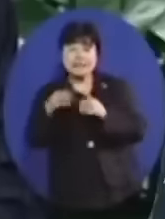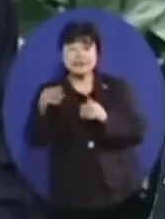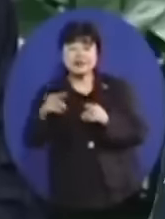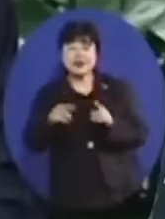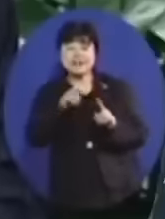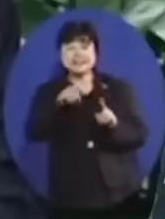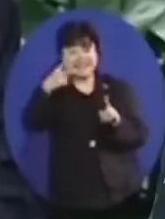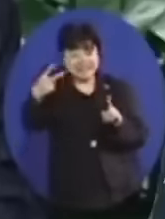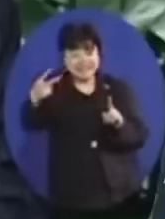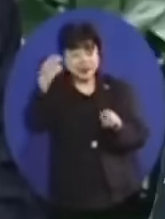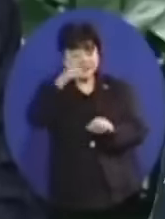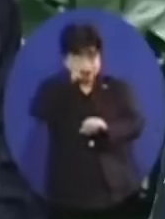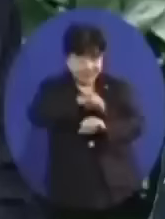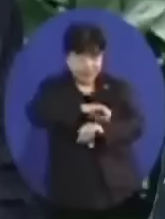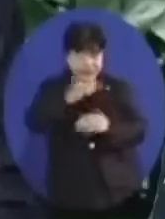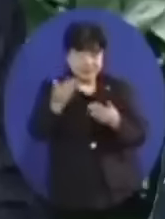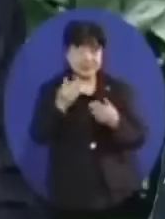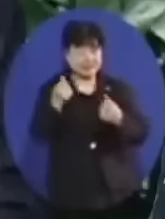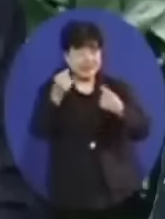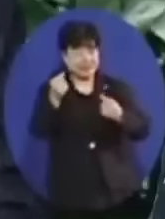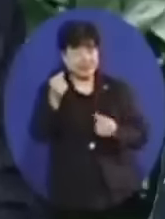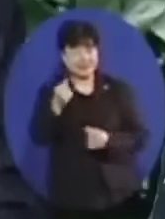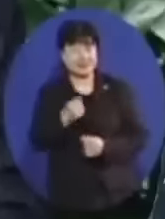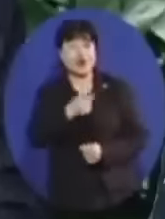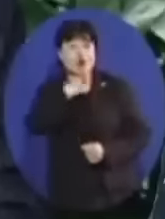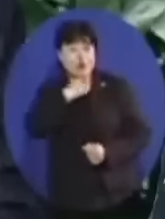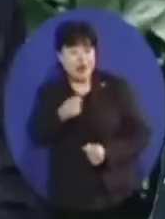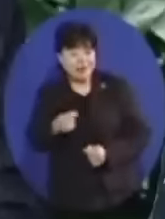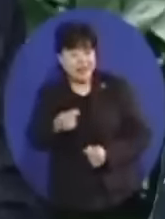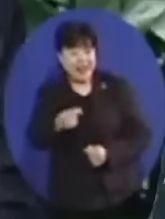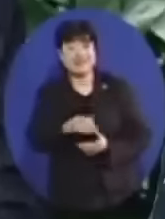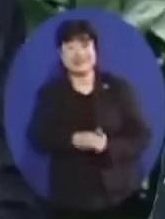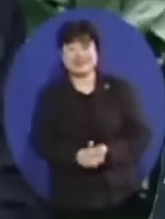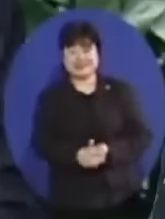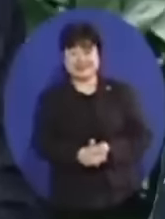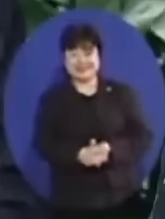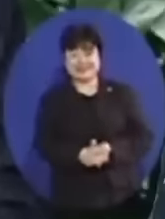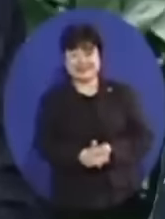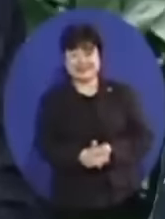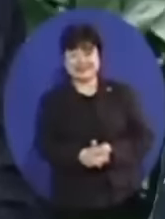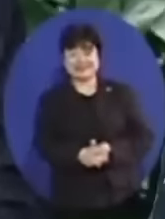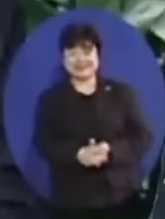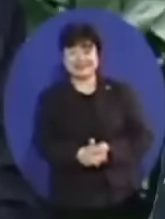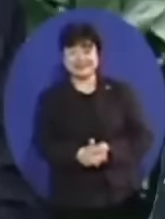같이 내가 범사에 잘 되면 강건하기를 간구한다.